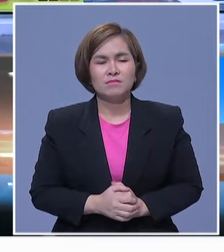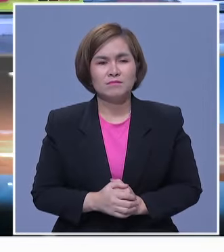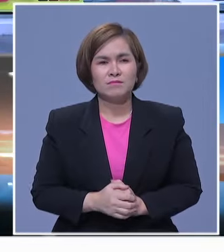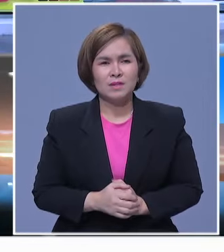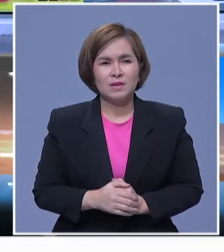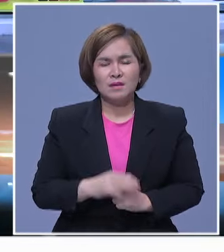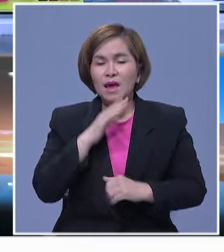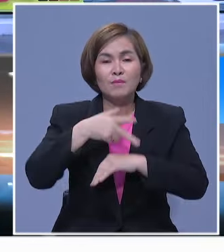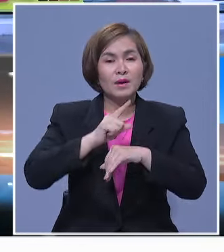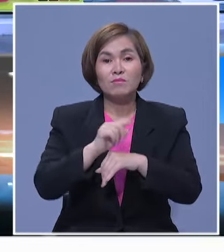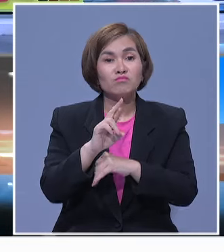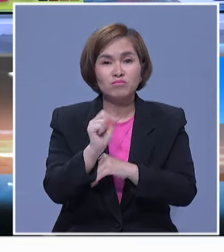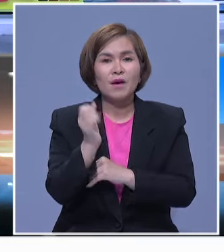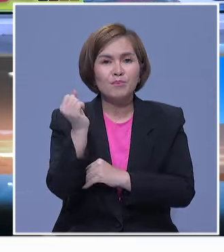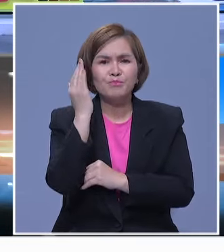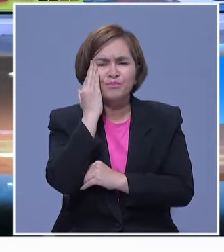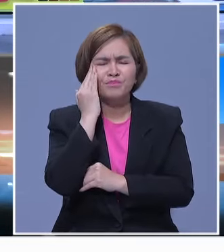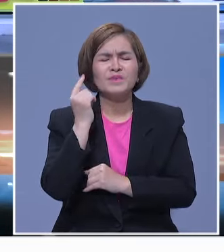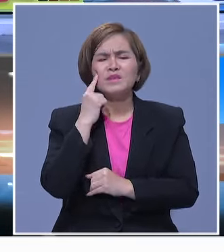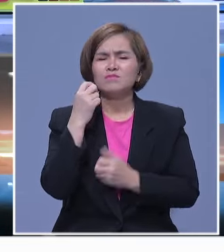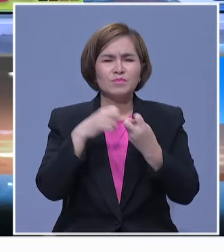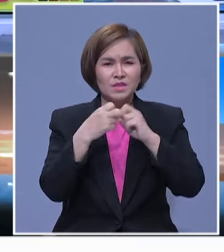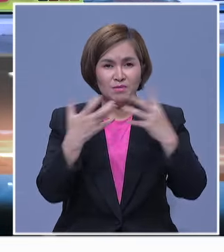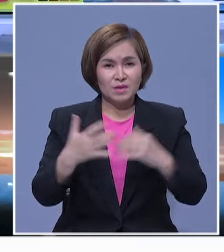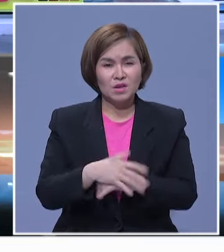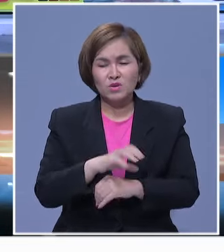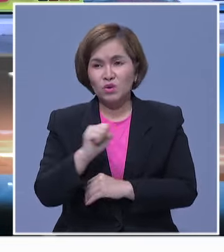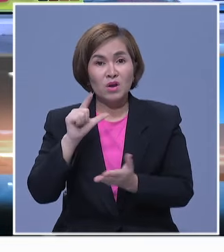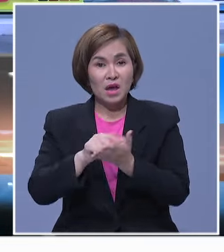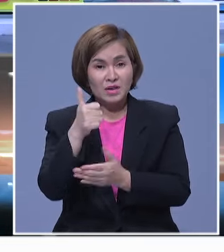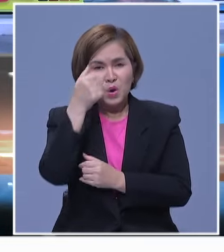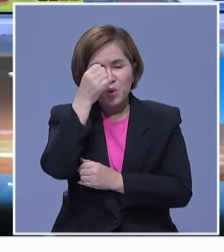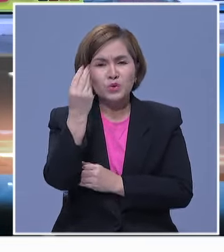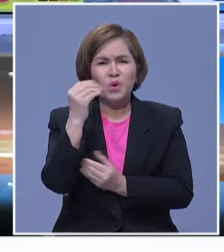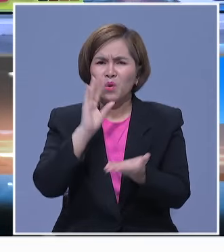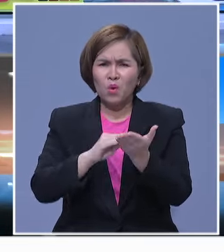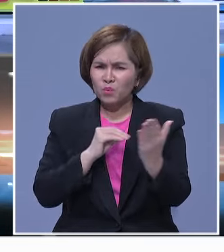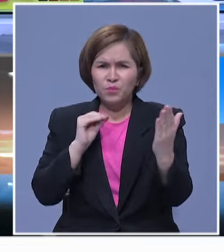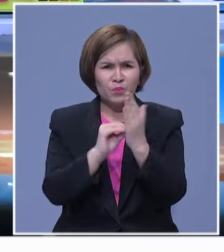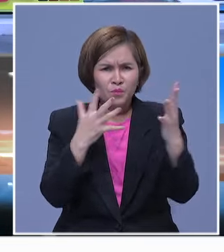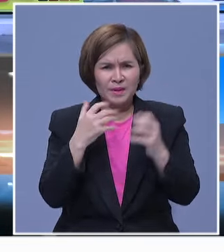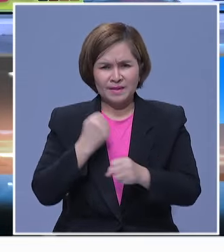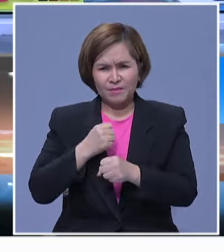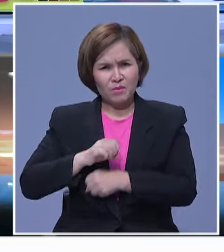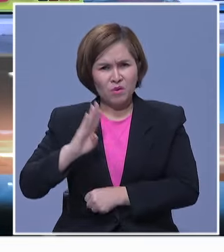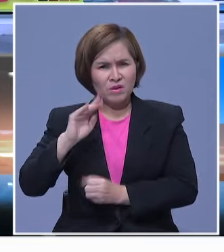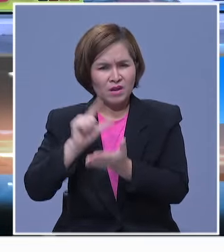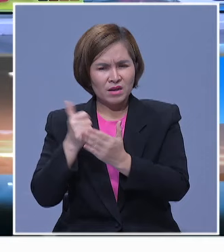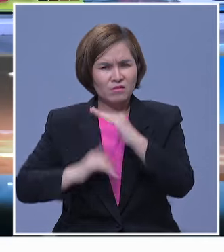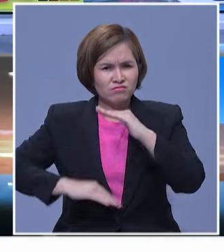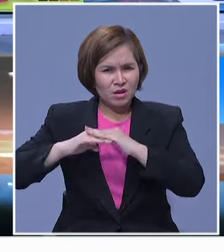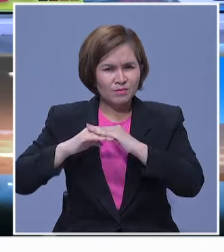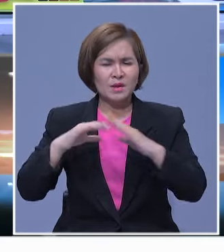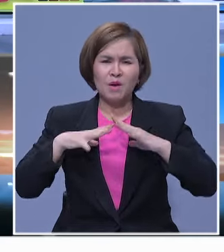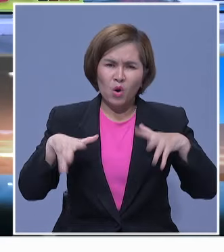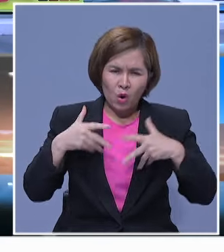คือตอนนี้มันยังไม่มีการออกมาระบุว่าส.ส.ลาได้กี่วัน คือเราก็คุยกันเหมือนกันนะเป็นพนักงานบริษัทคุณลาได้เต็มที่อ่ะพัก